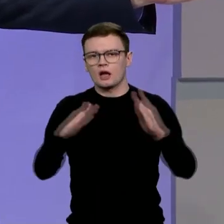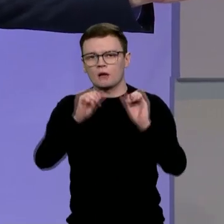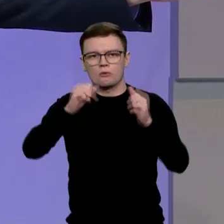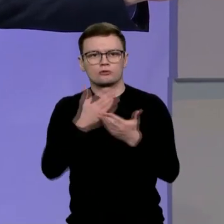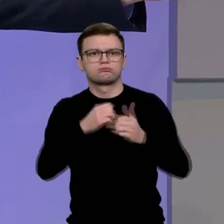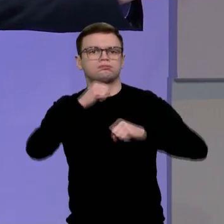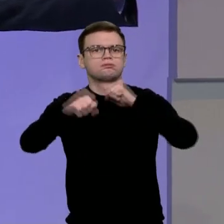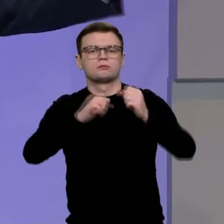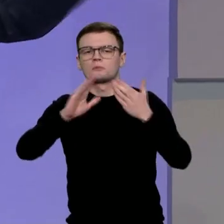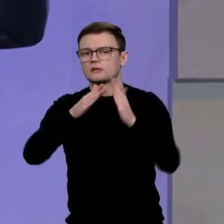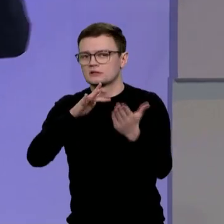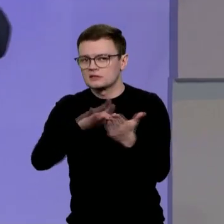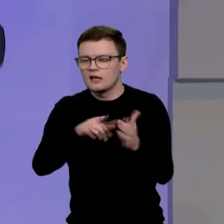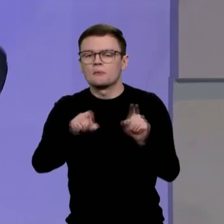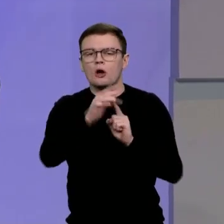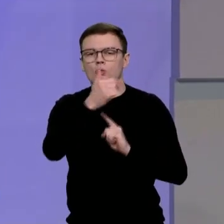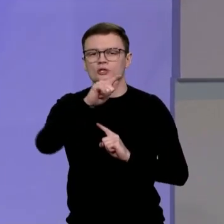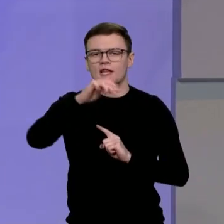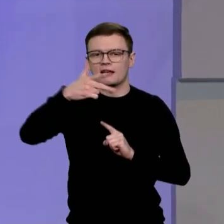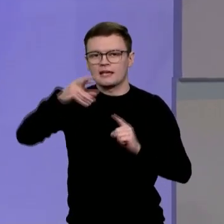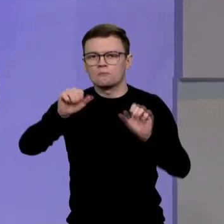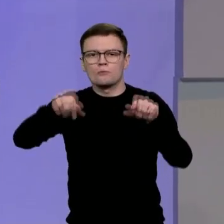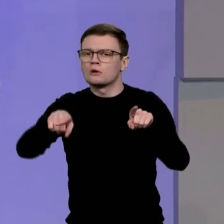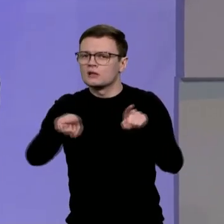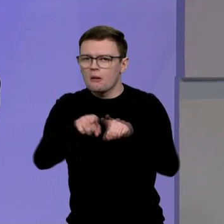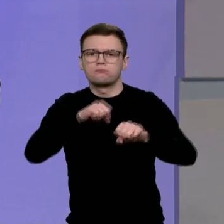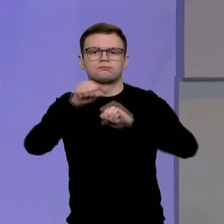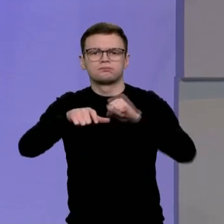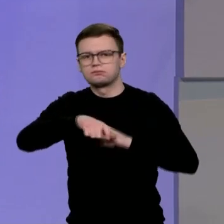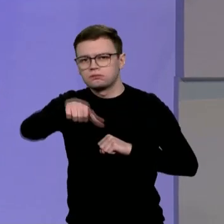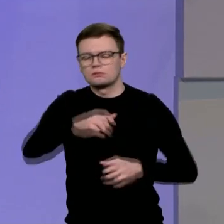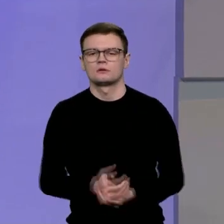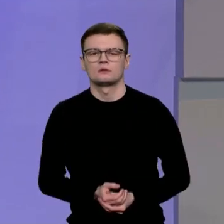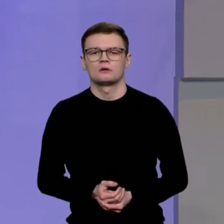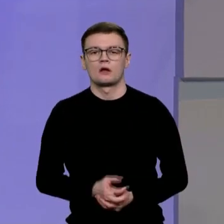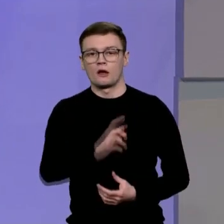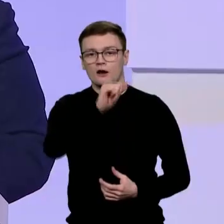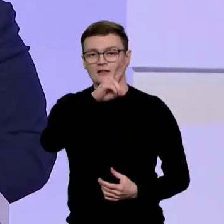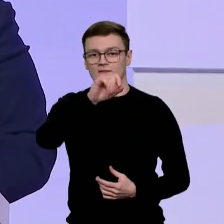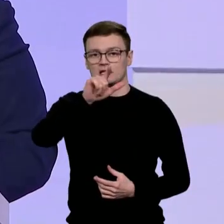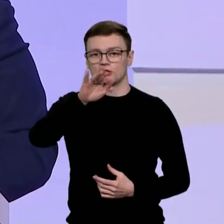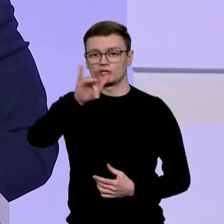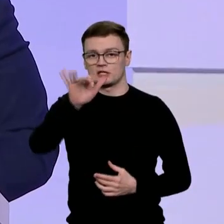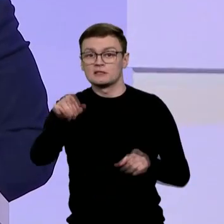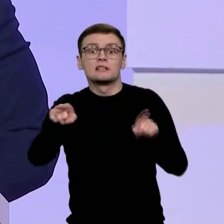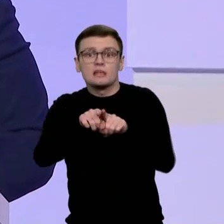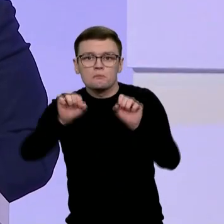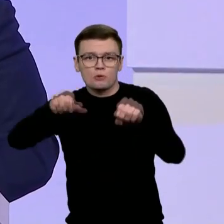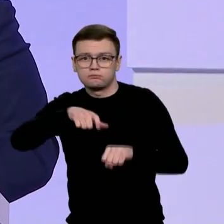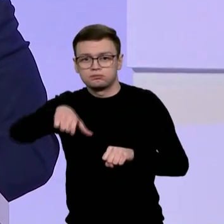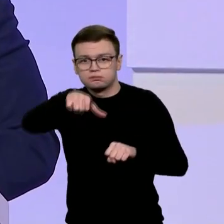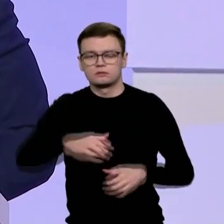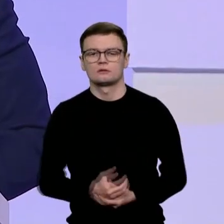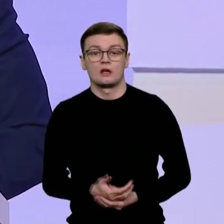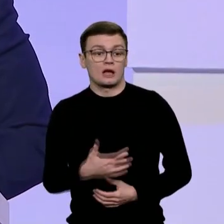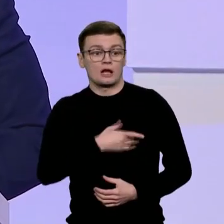į Aukštelkę galima nuvažiuoti, ir galima nuvažiuoti į Radviliškį. Puikiausi takai. Jūs gal nevažinėjate dviračiu? Man toks